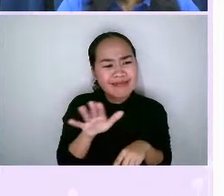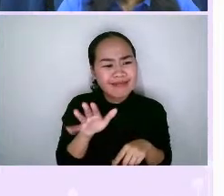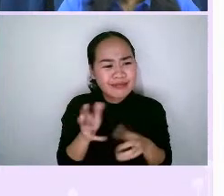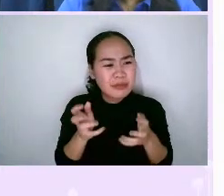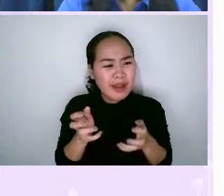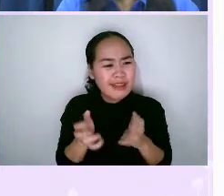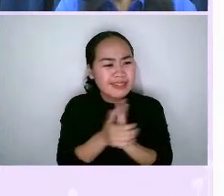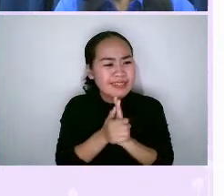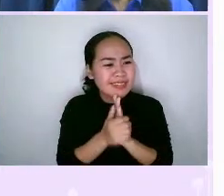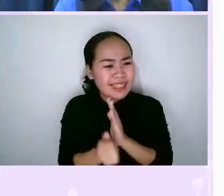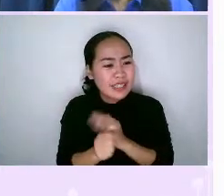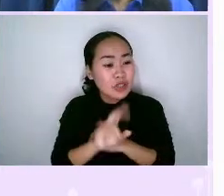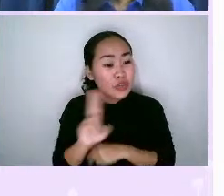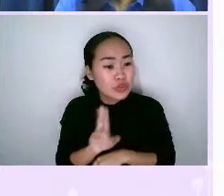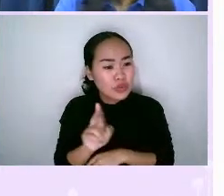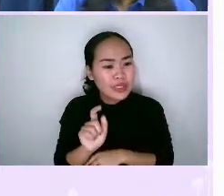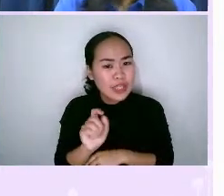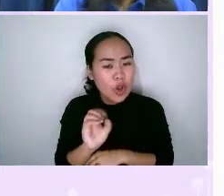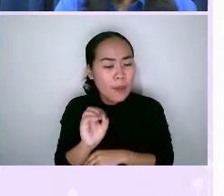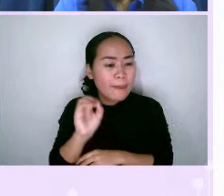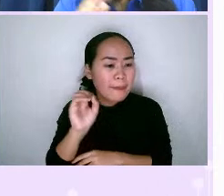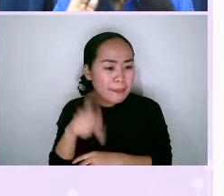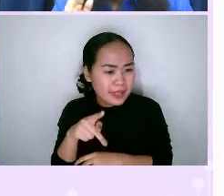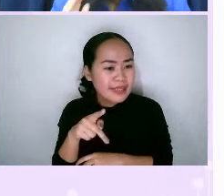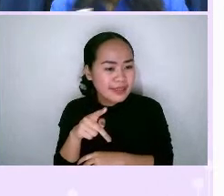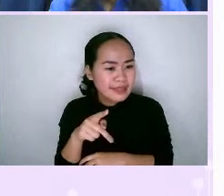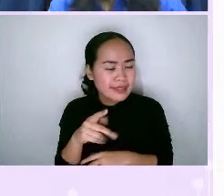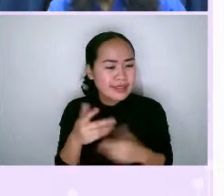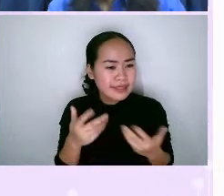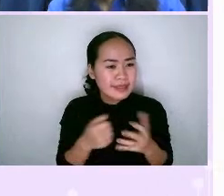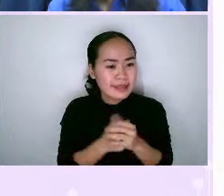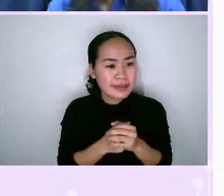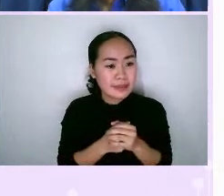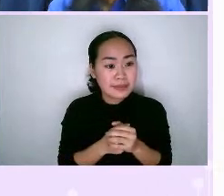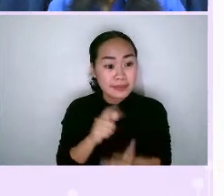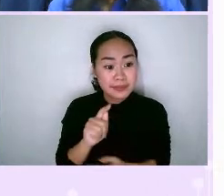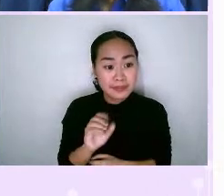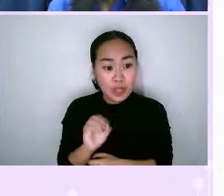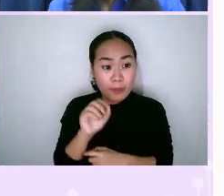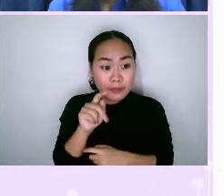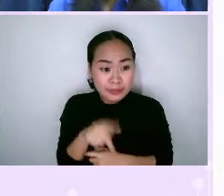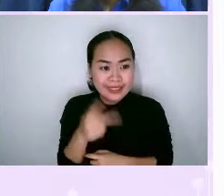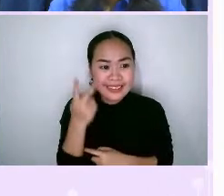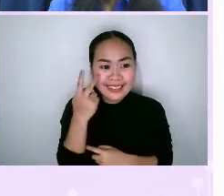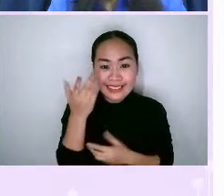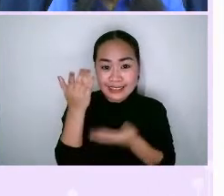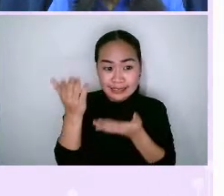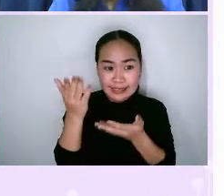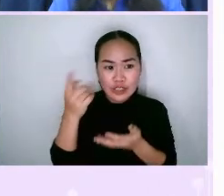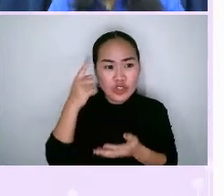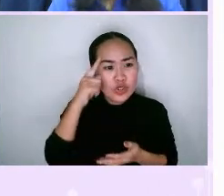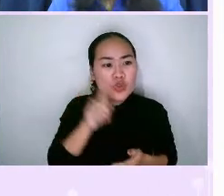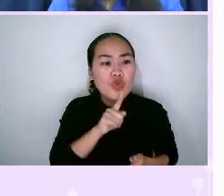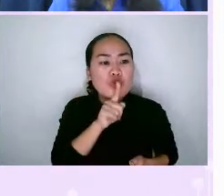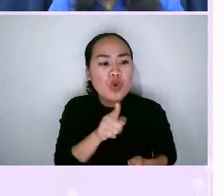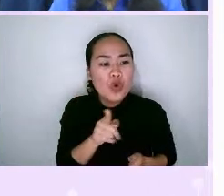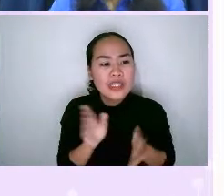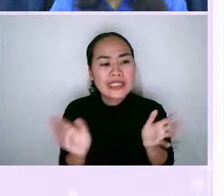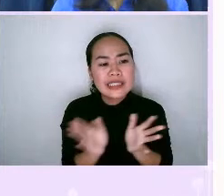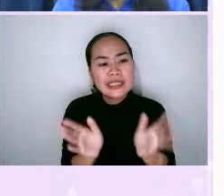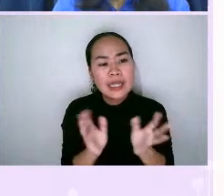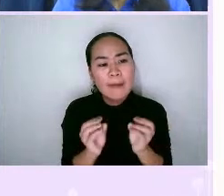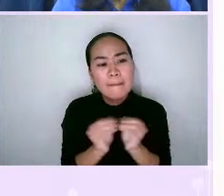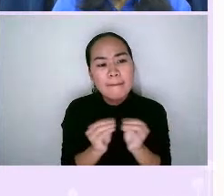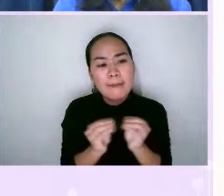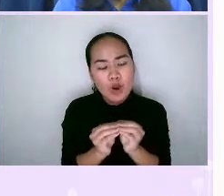using the TOP Massive Open Online Courses. So, sa TOP po, we also consciously promote equal opportunities in